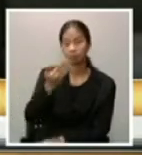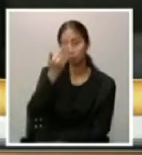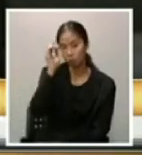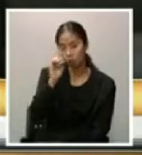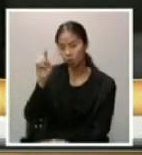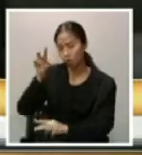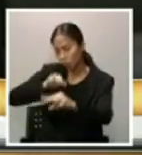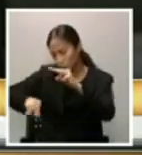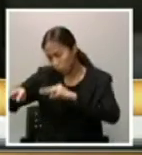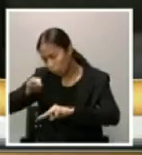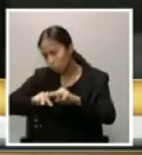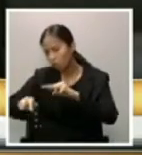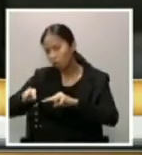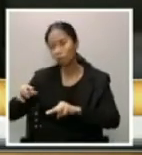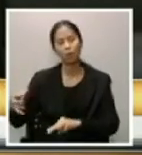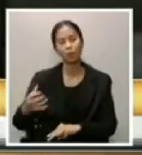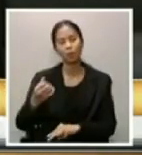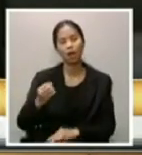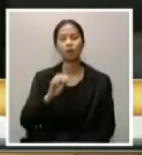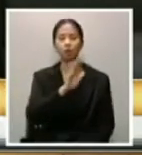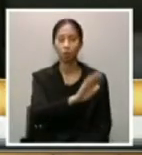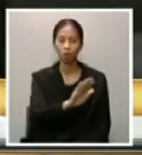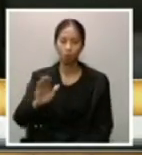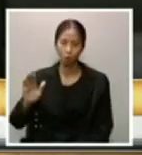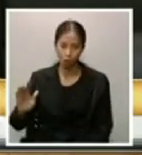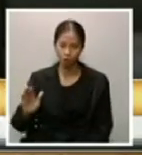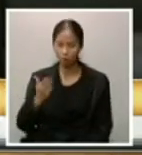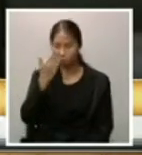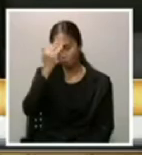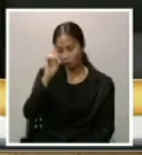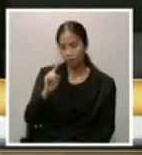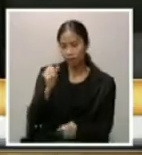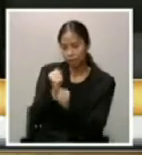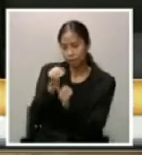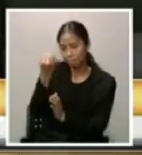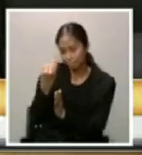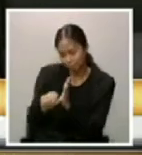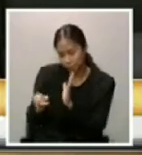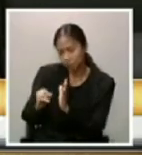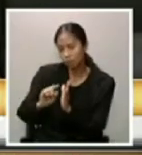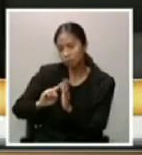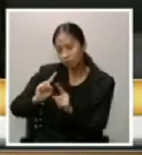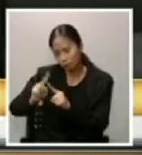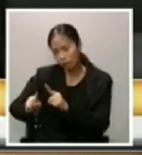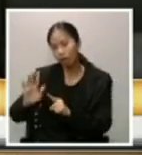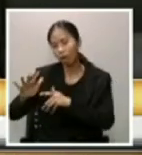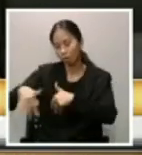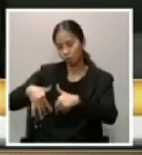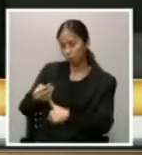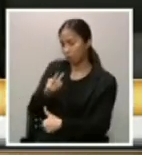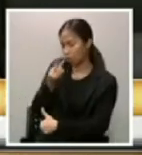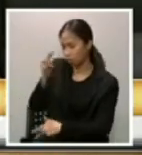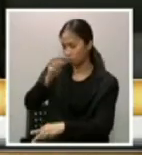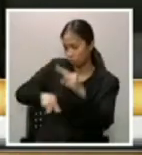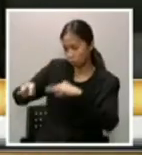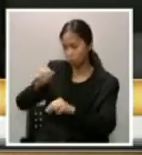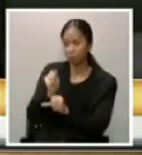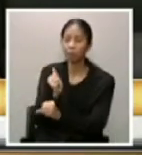งดุลการใช้อำนาจขององค์กรอิสระให้มีการรับผิดและรับชอบต่อประชาชนมากขึ้นมากกว่าที่ผ่านมา